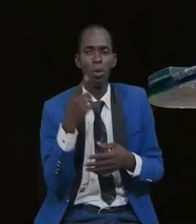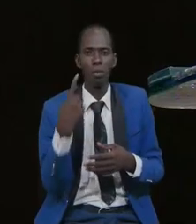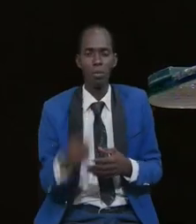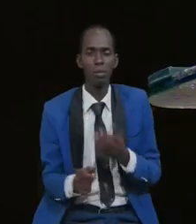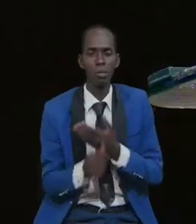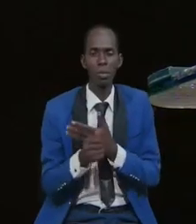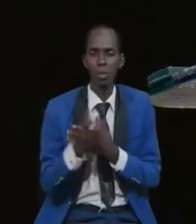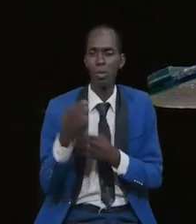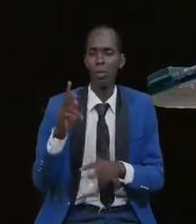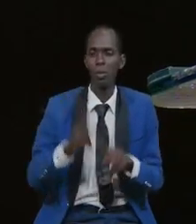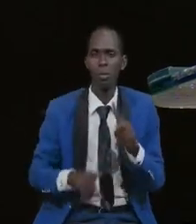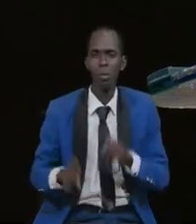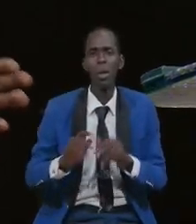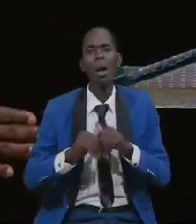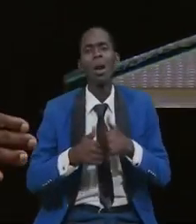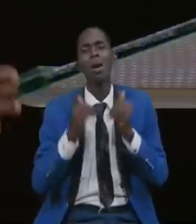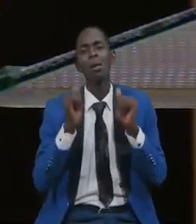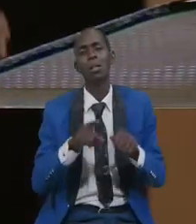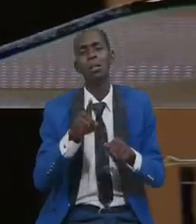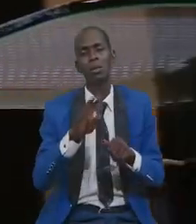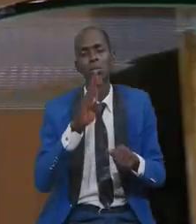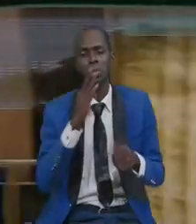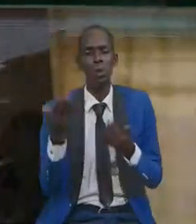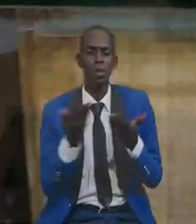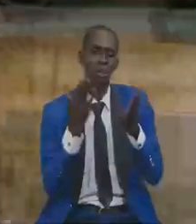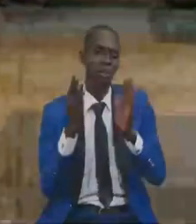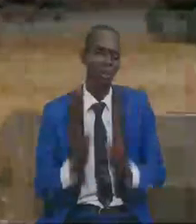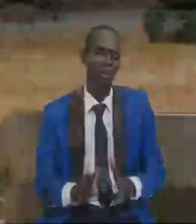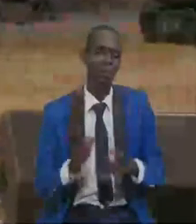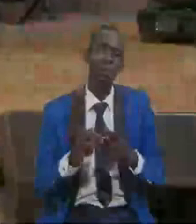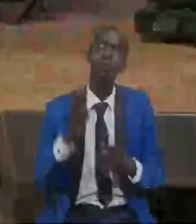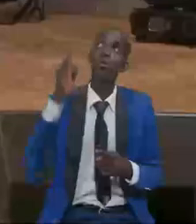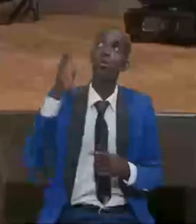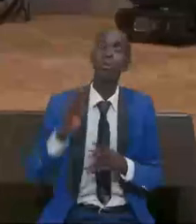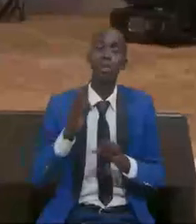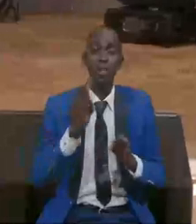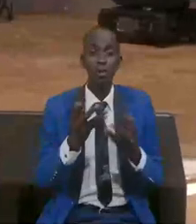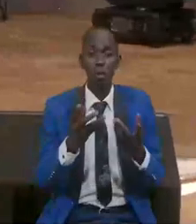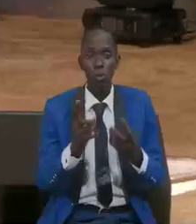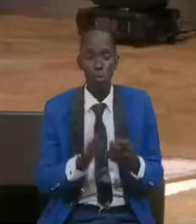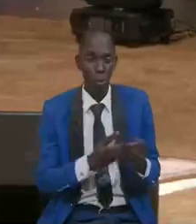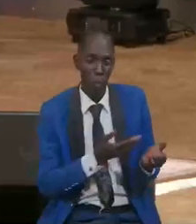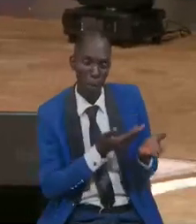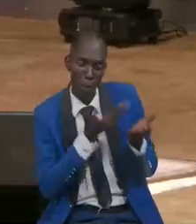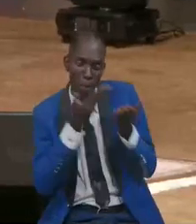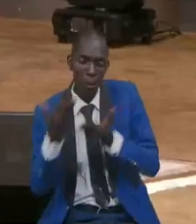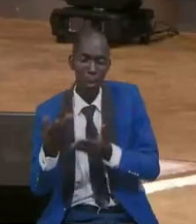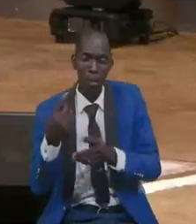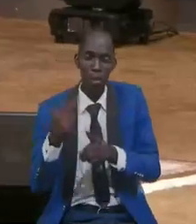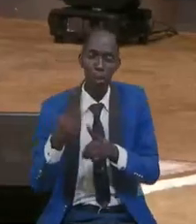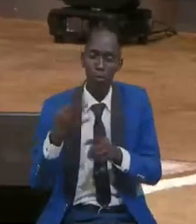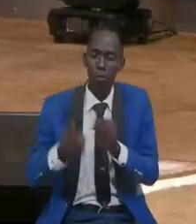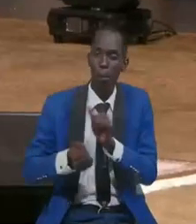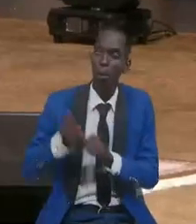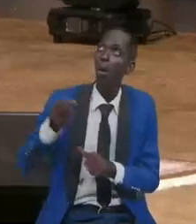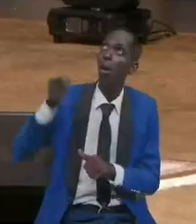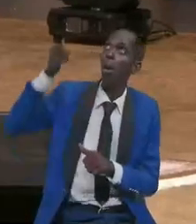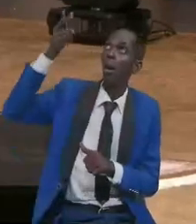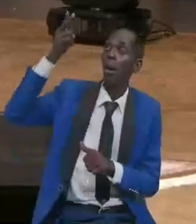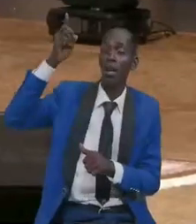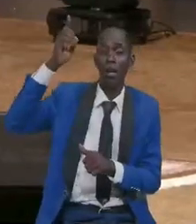Comment pouvez-vous être un messager? Si vous êtes un messager pour transporter le message du Dieu Tout-Puissant au